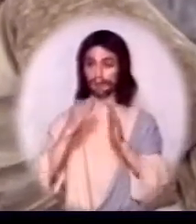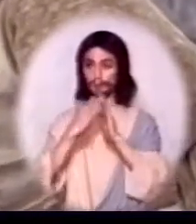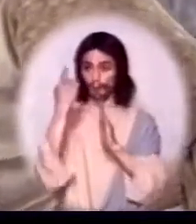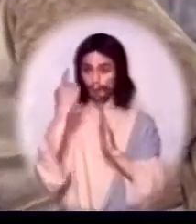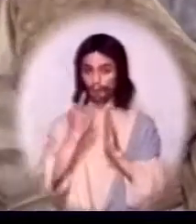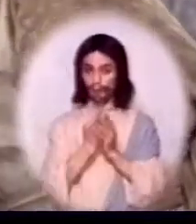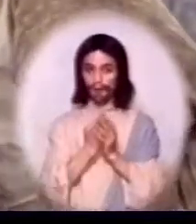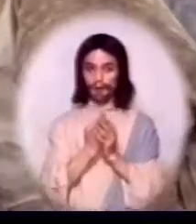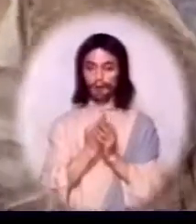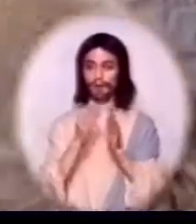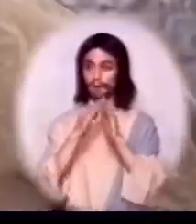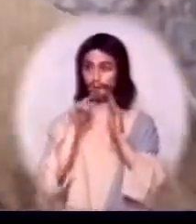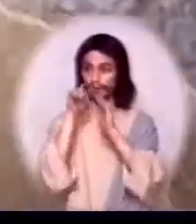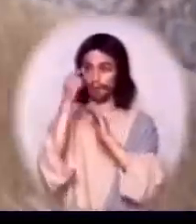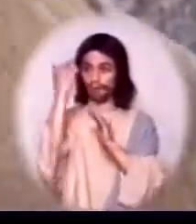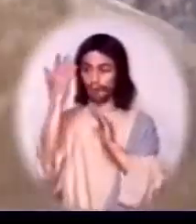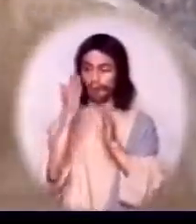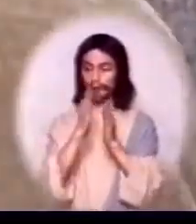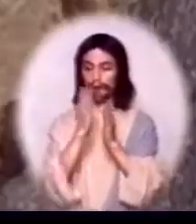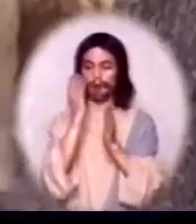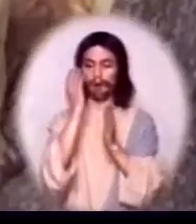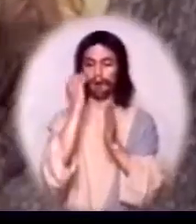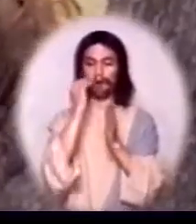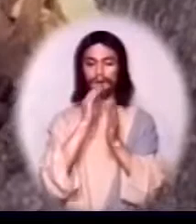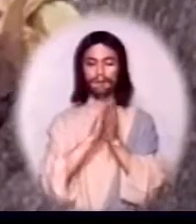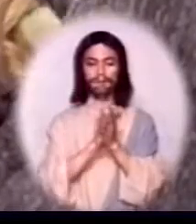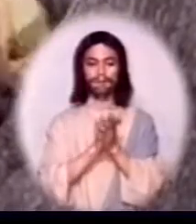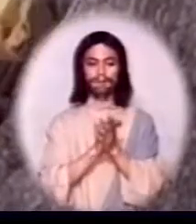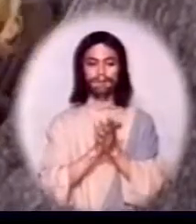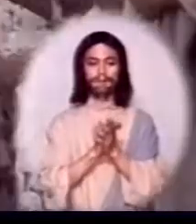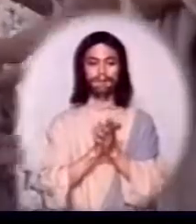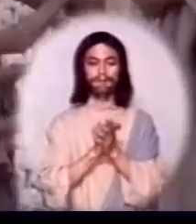저희 집에요? 저 사람 집에 간다고?